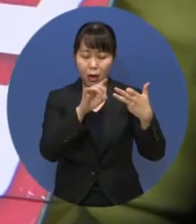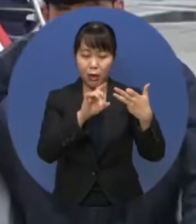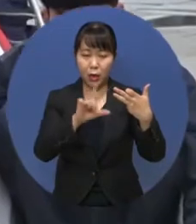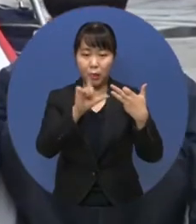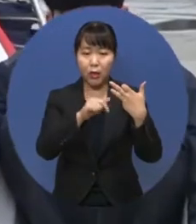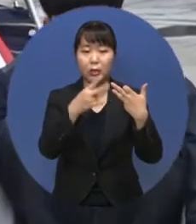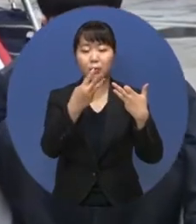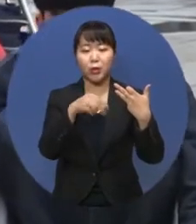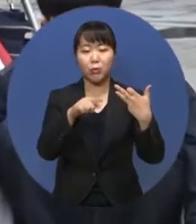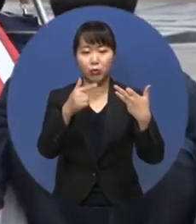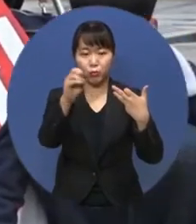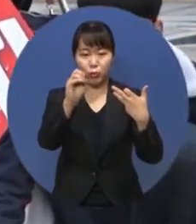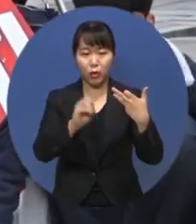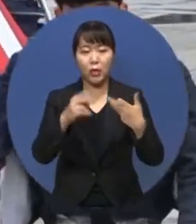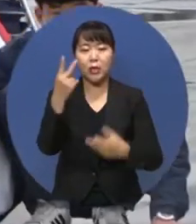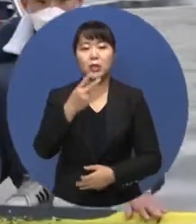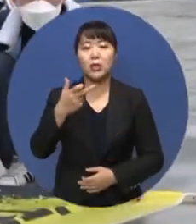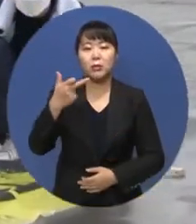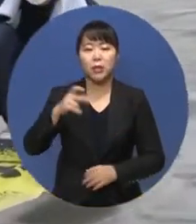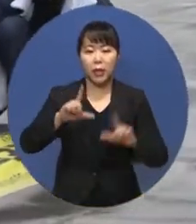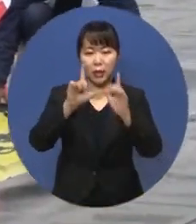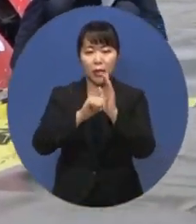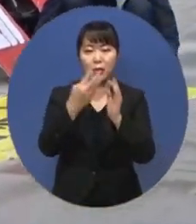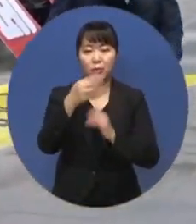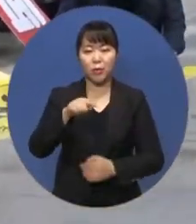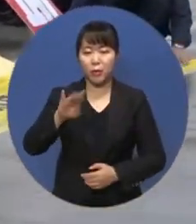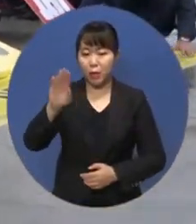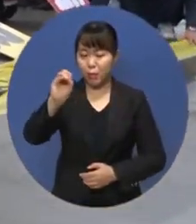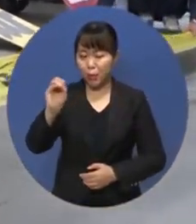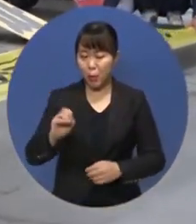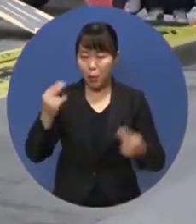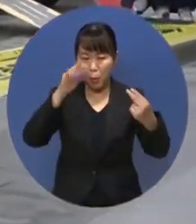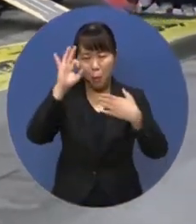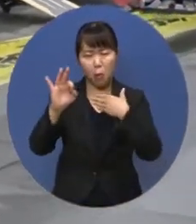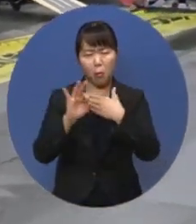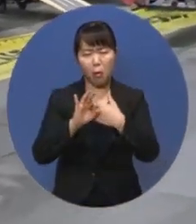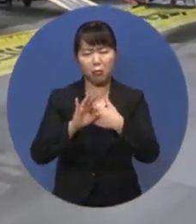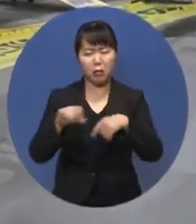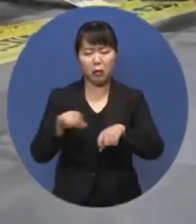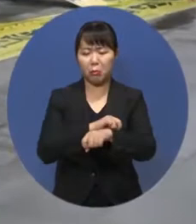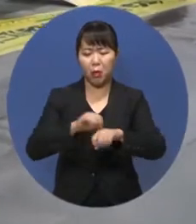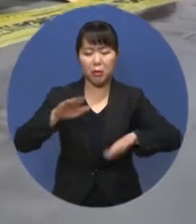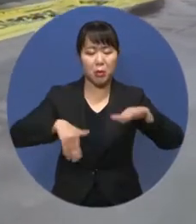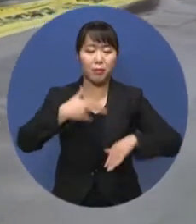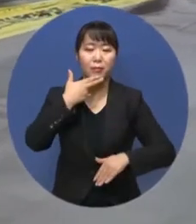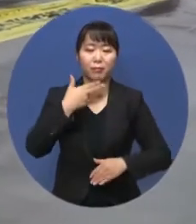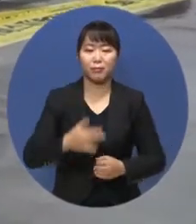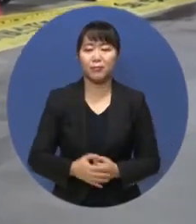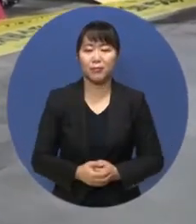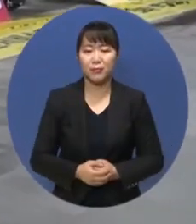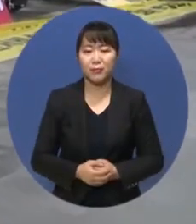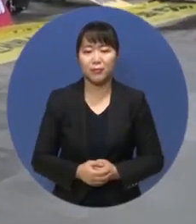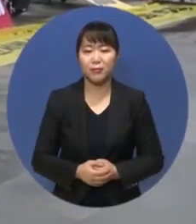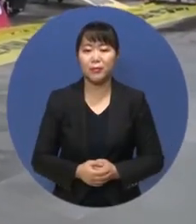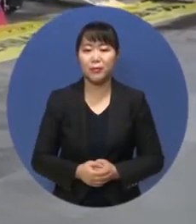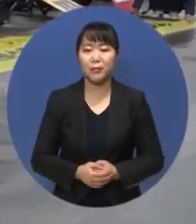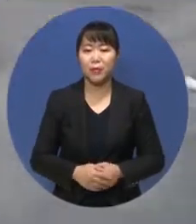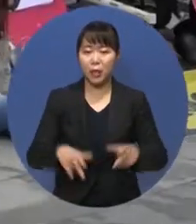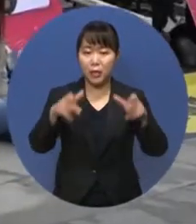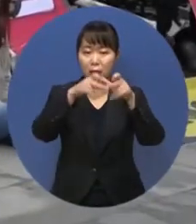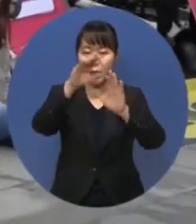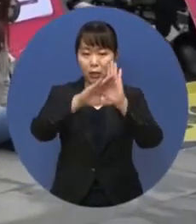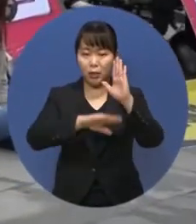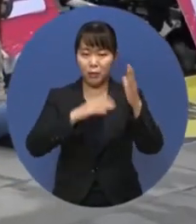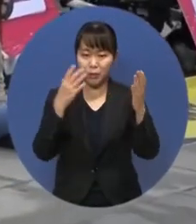3.6%, 17년도 3.4%에 비교하여 큰 차이가 없는 것으로 확인됐습니다. 장애 등급제의